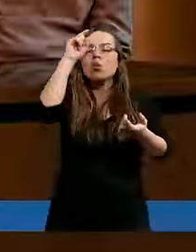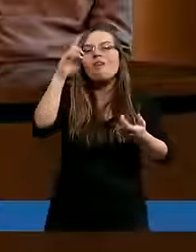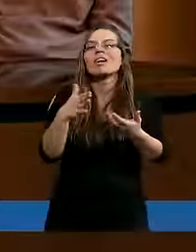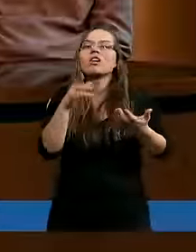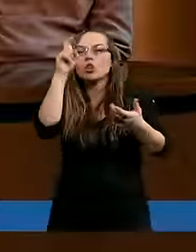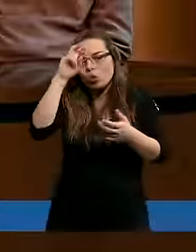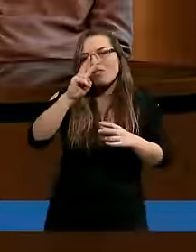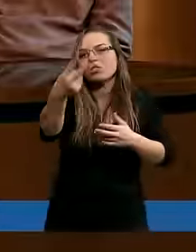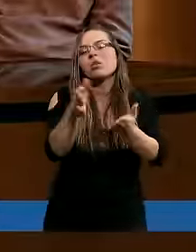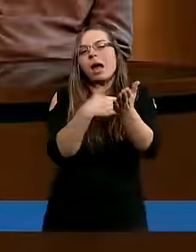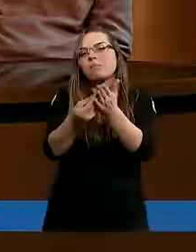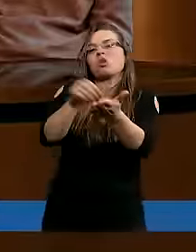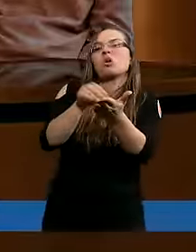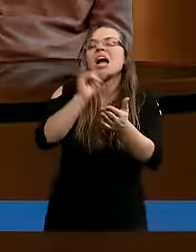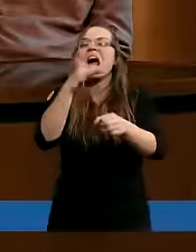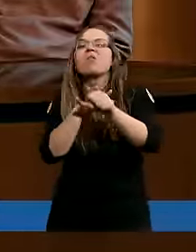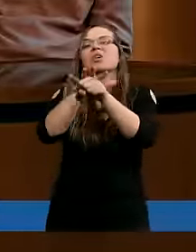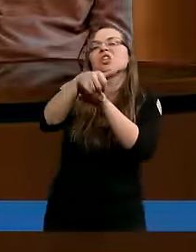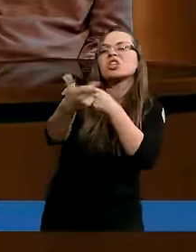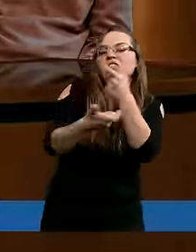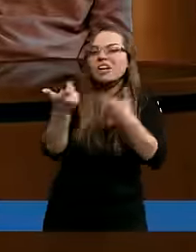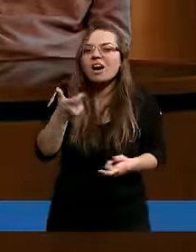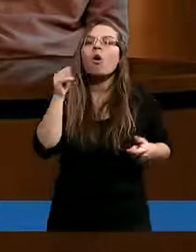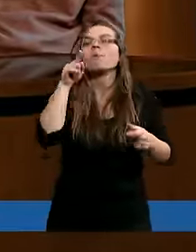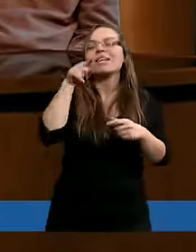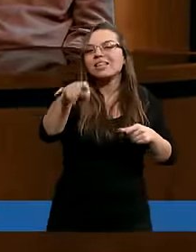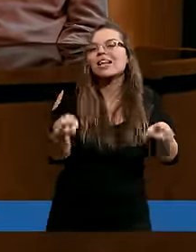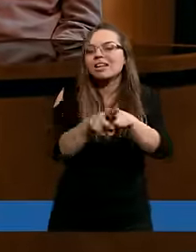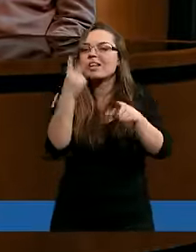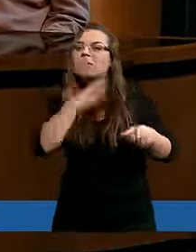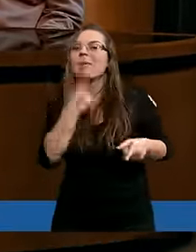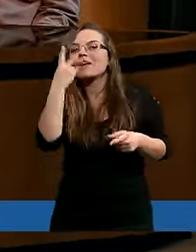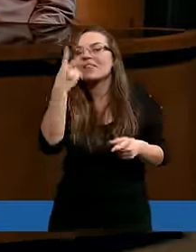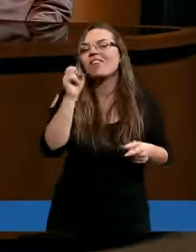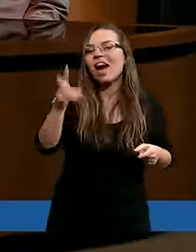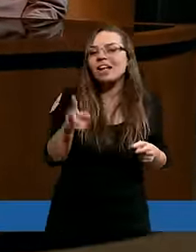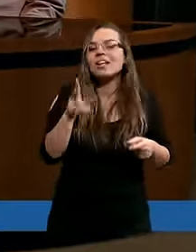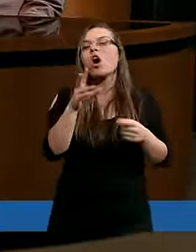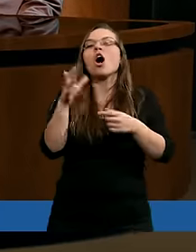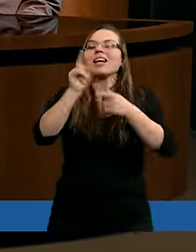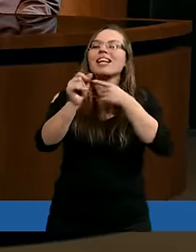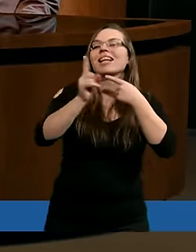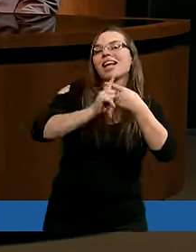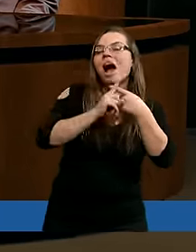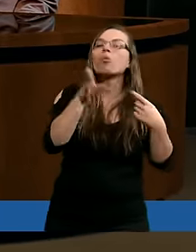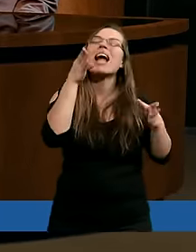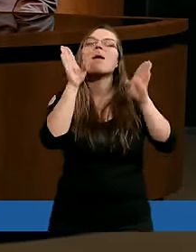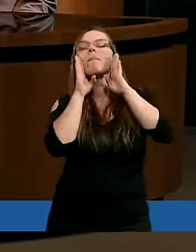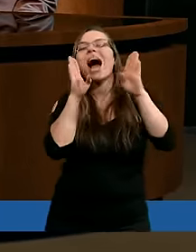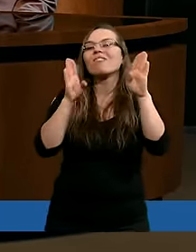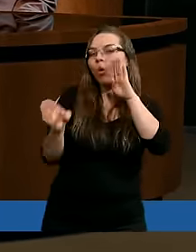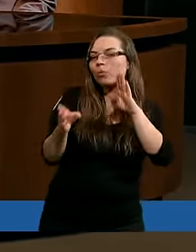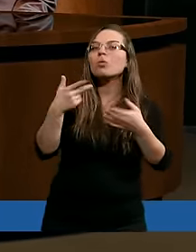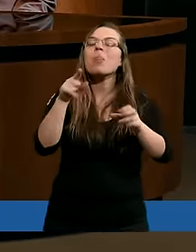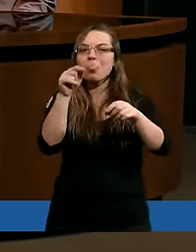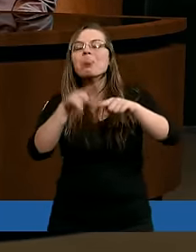człowiekowi zadaje jakąś krzywdę. Czyli mamy takie dwa. Jedno to jest jakiś rachunek prawdopodobieństwa,